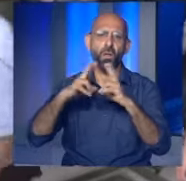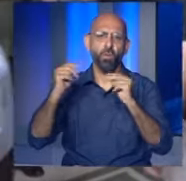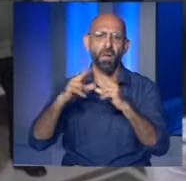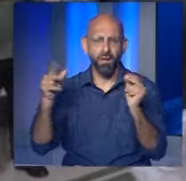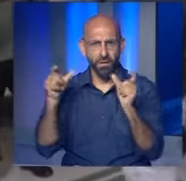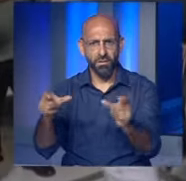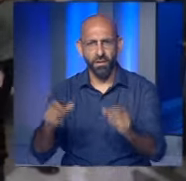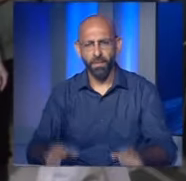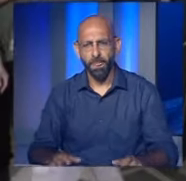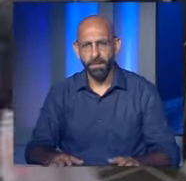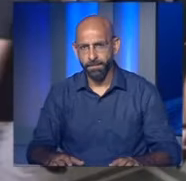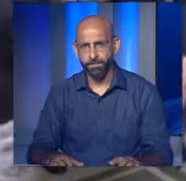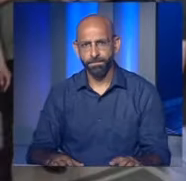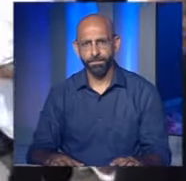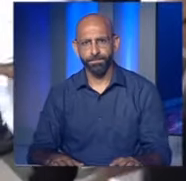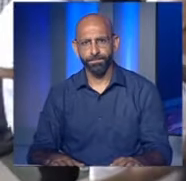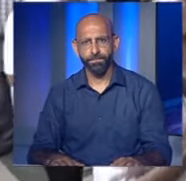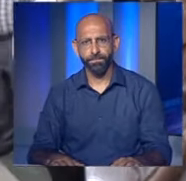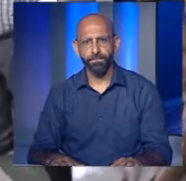الدفاع عن